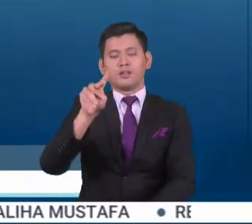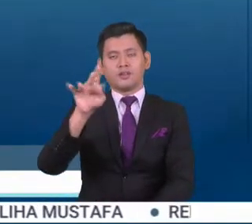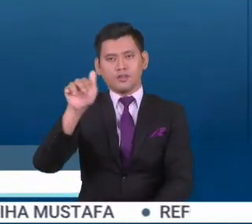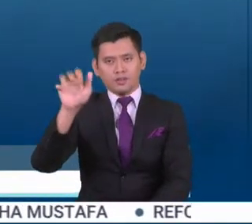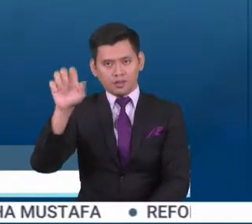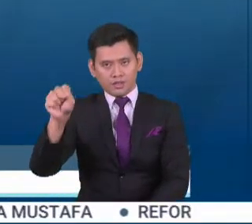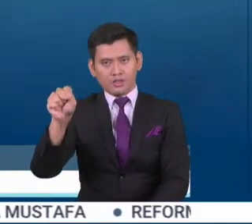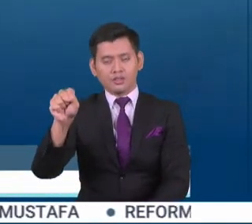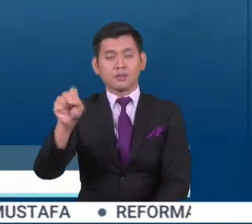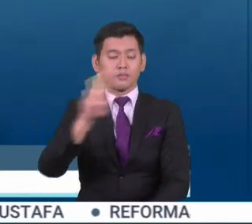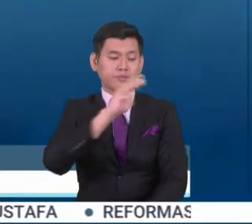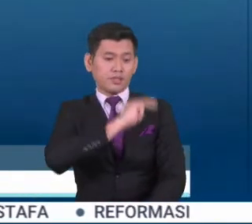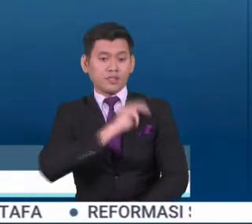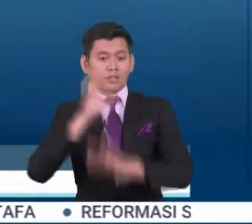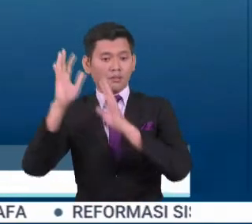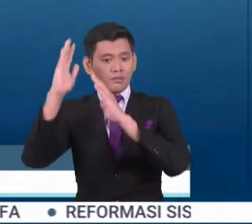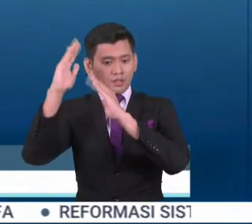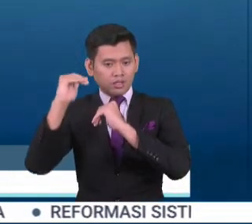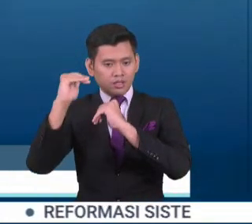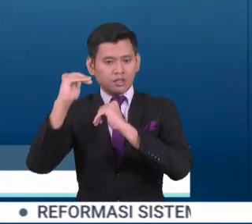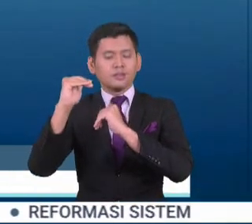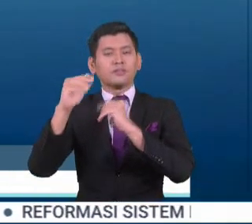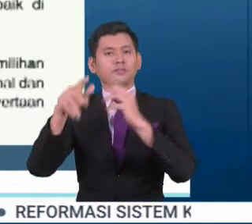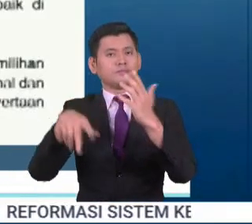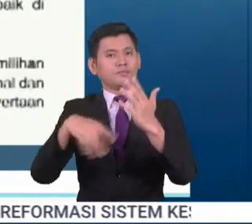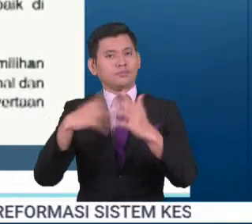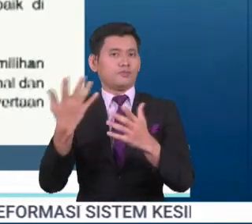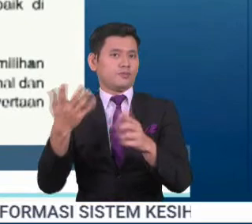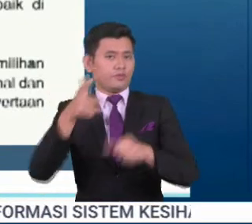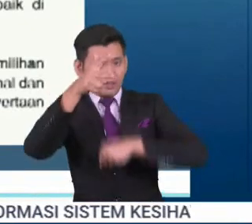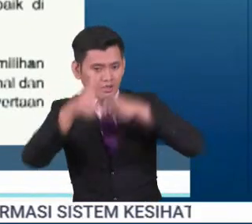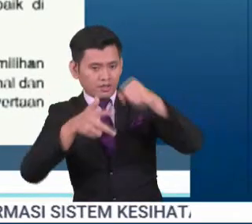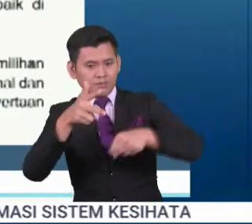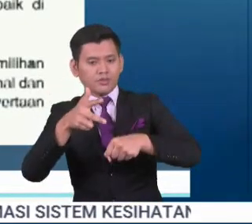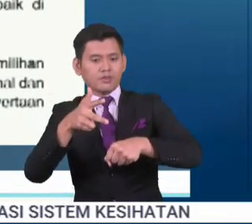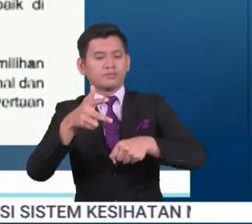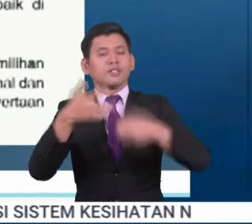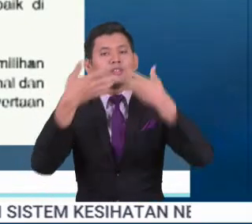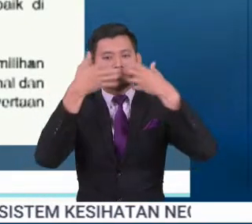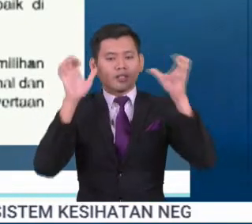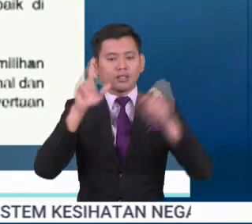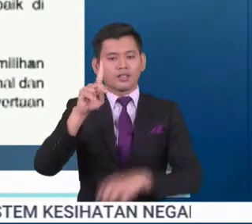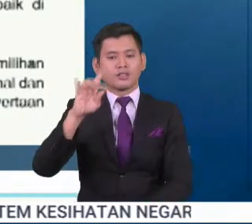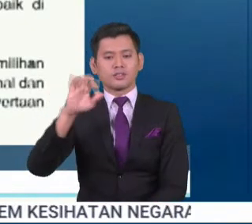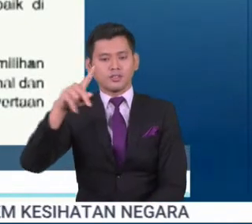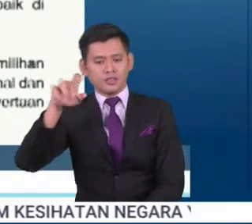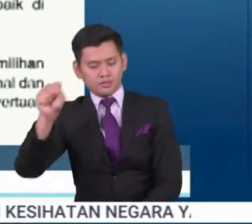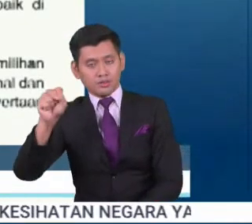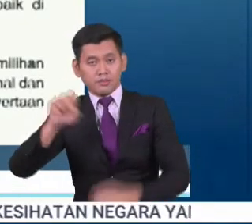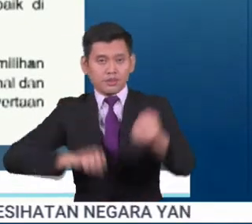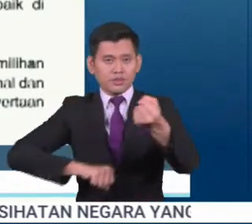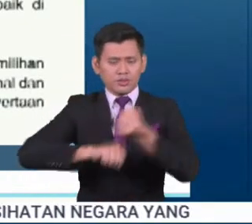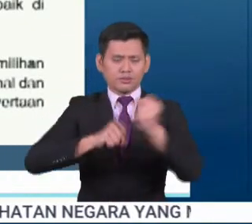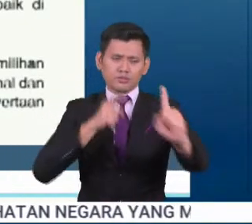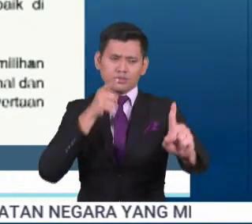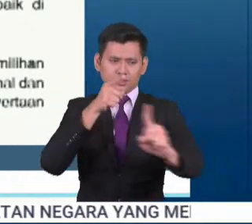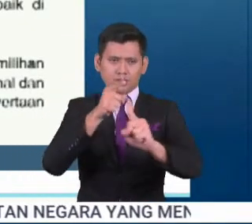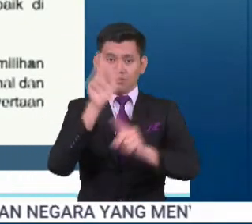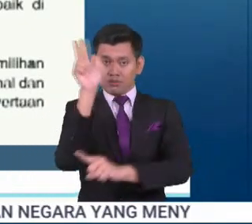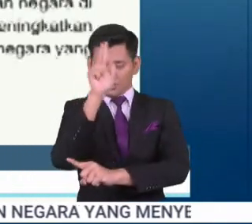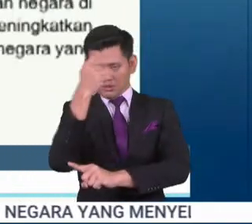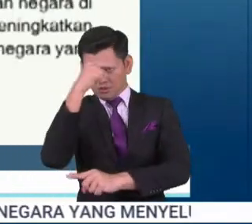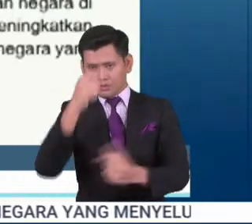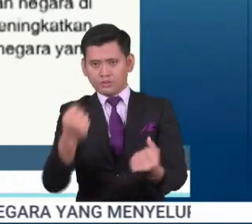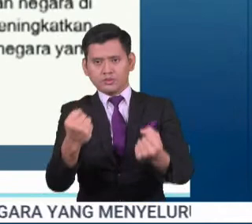Fahmi berharap pemilihan Tiger Stripes menjadi penyuntik semangat kepada semua penggiat filem untuk terus mendukung misi kerajaan dalam memperkasa